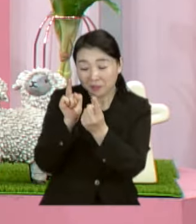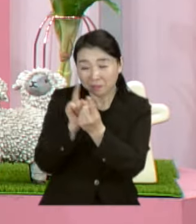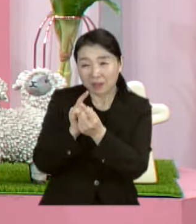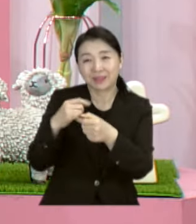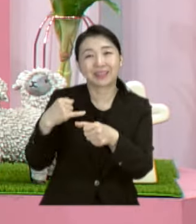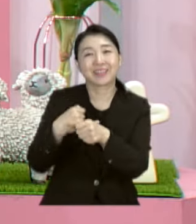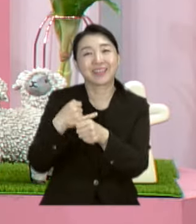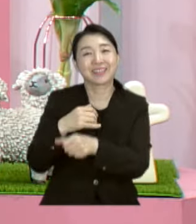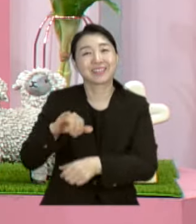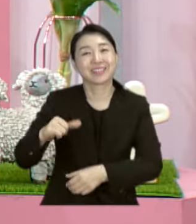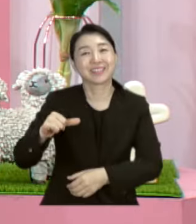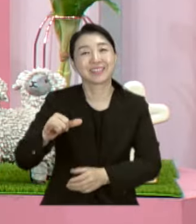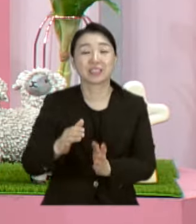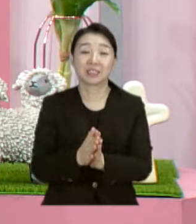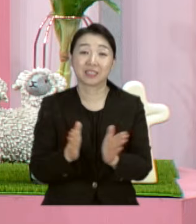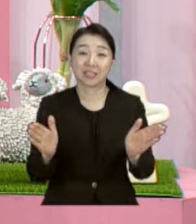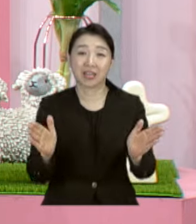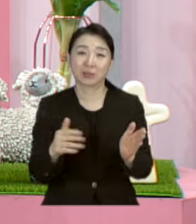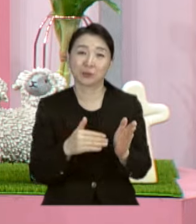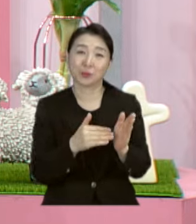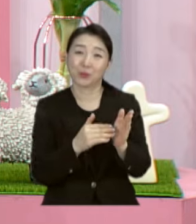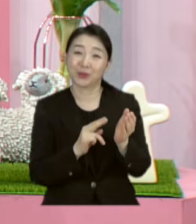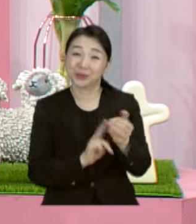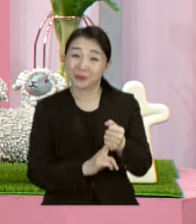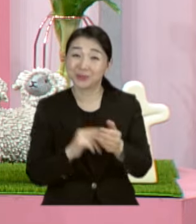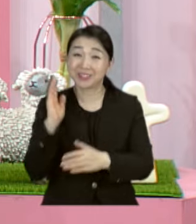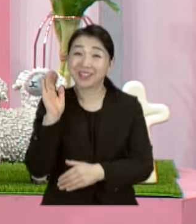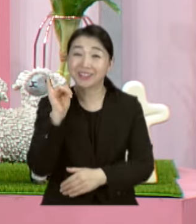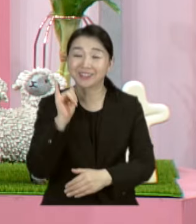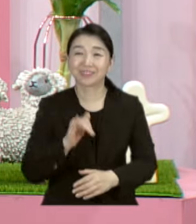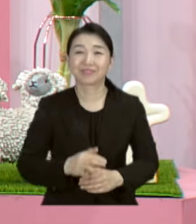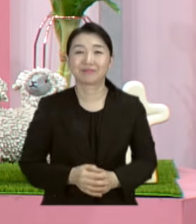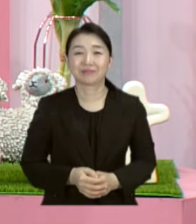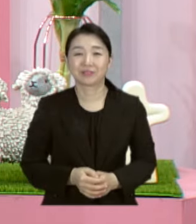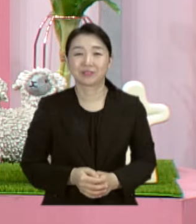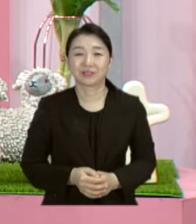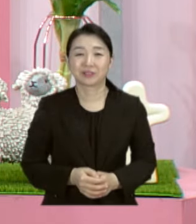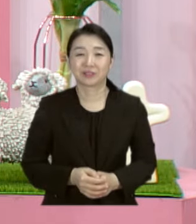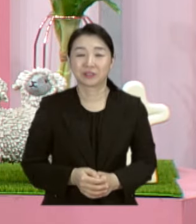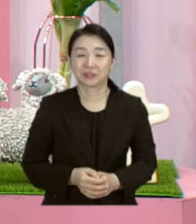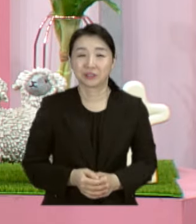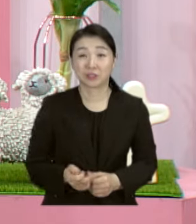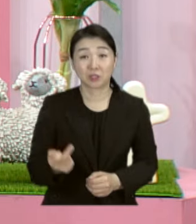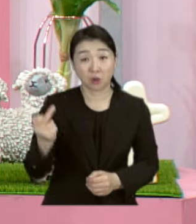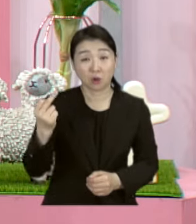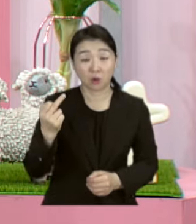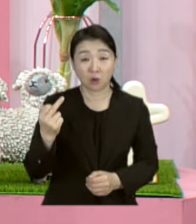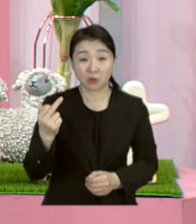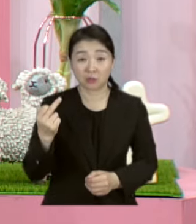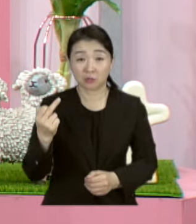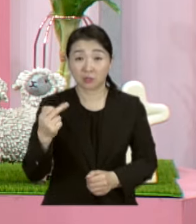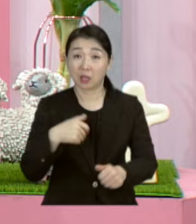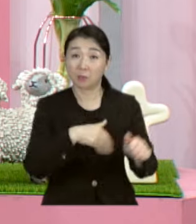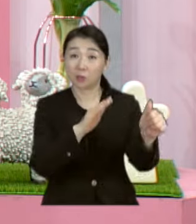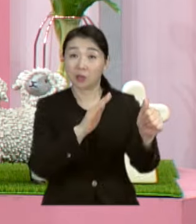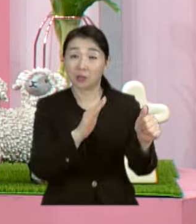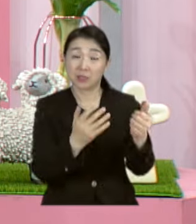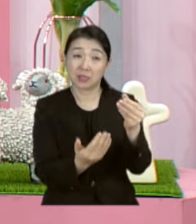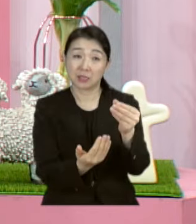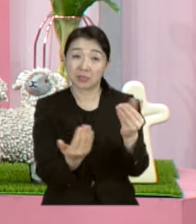만나게 된 거예요. 네. 그 만남이 이제 서로 데이트로 싹 텄죠. 그런데 또 비하인드 스토리가 있어요.